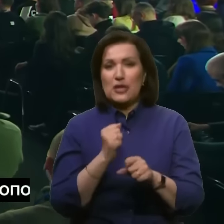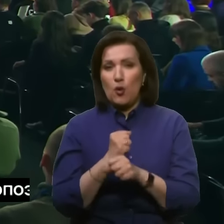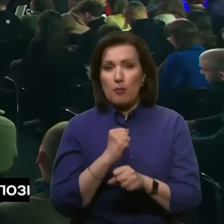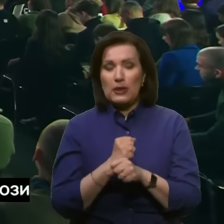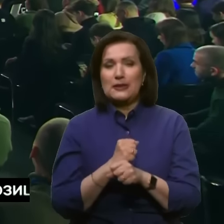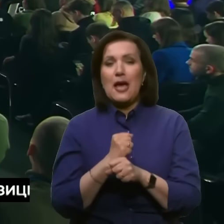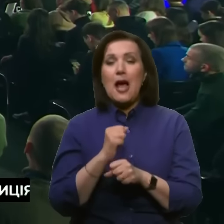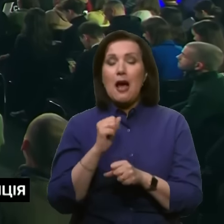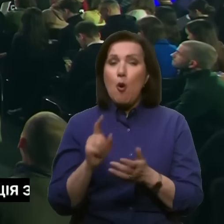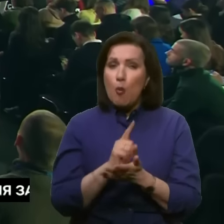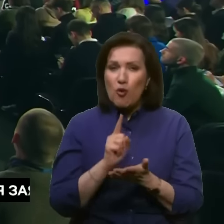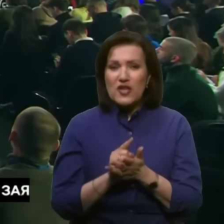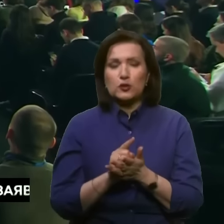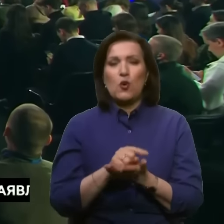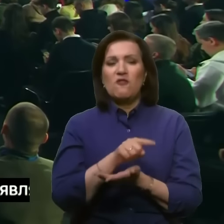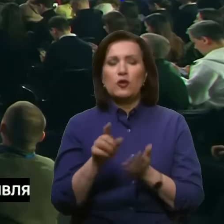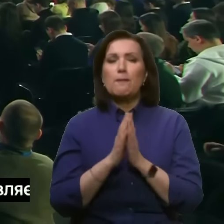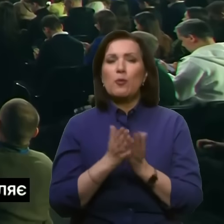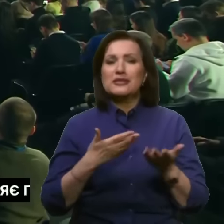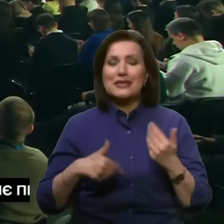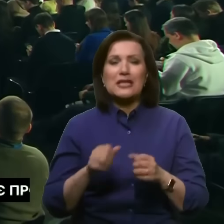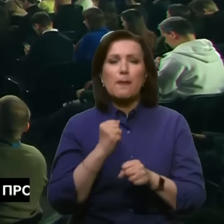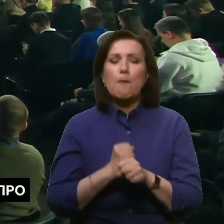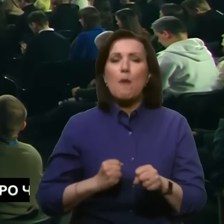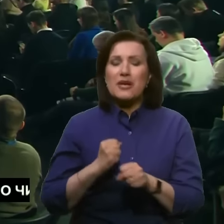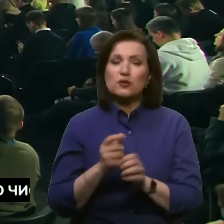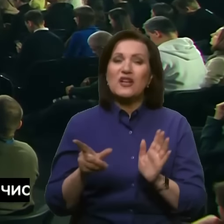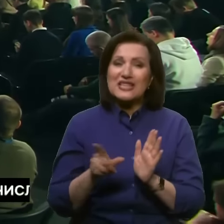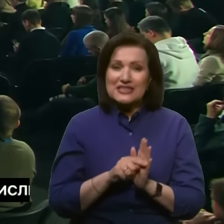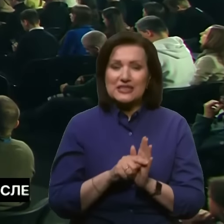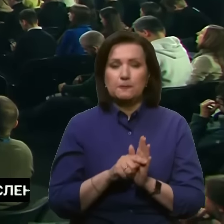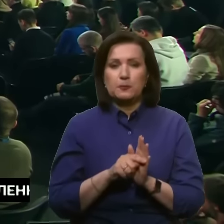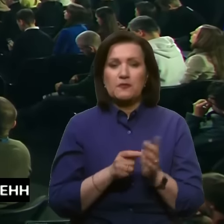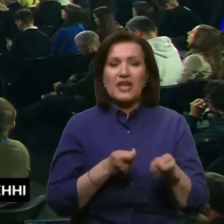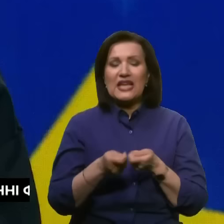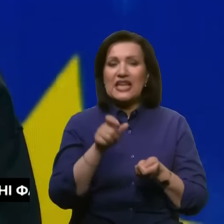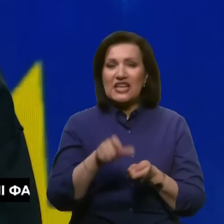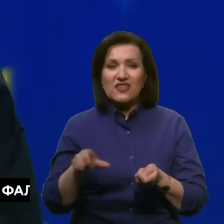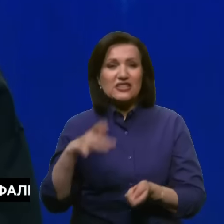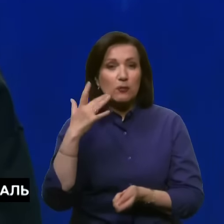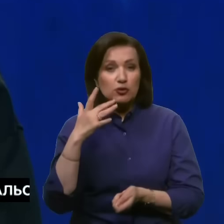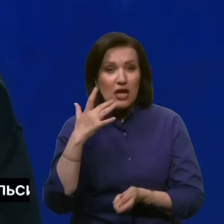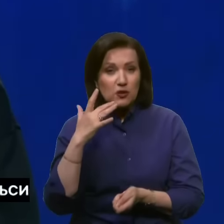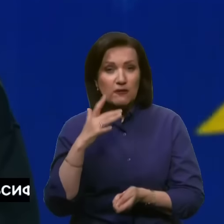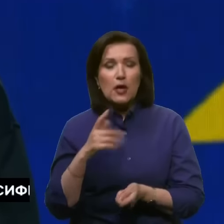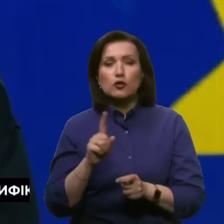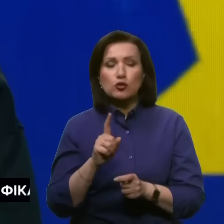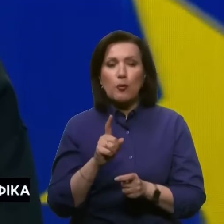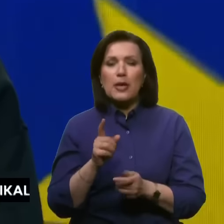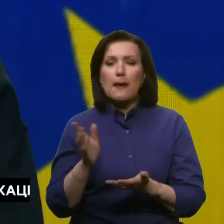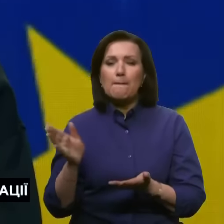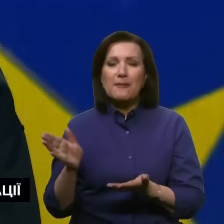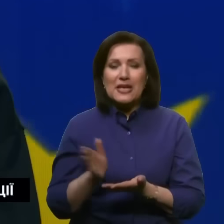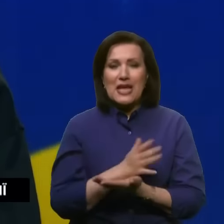робити обов'язково. Вони попросили нас попрацювати з керівництвом Сполучених Штатів Америки, щоб